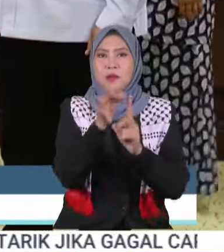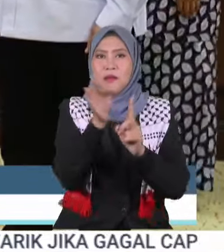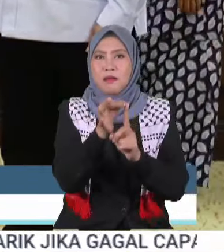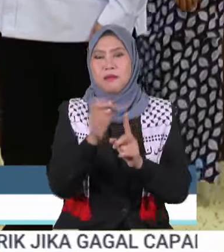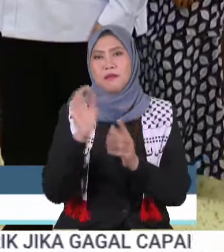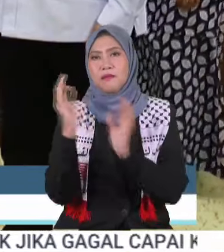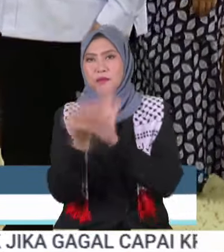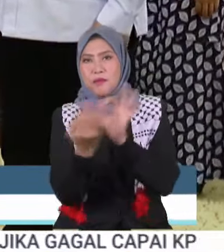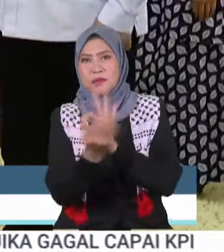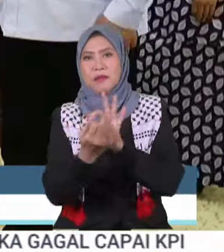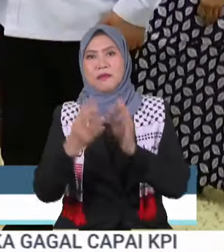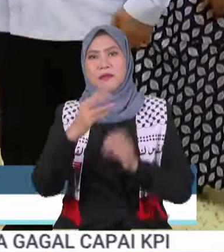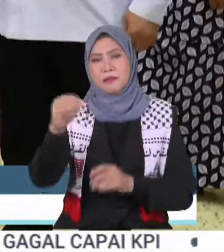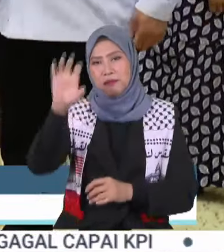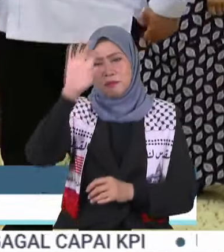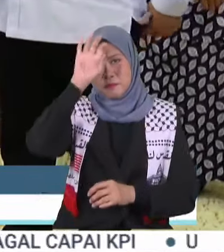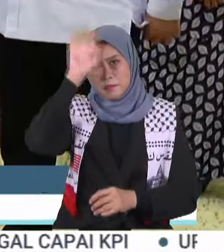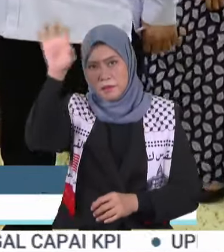sepak